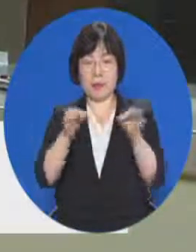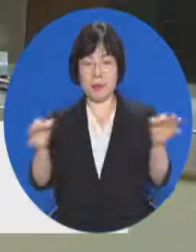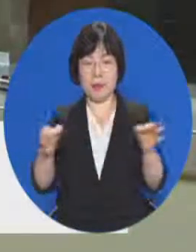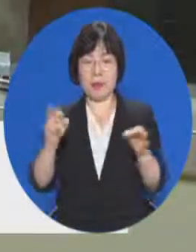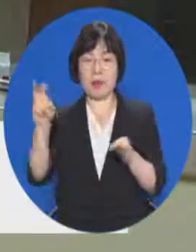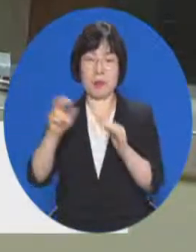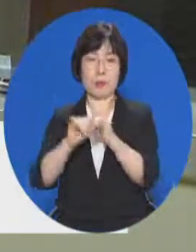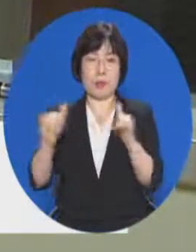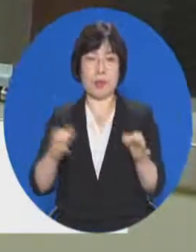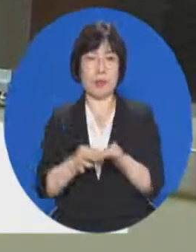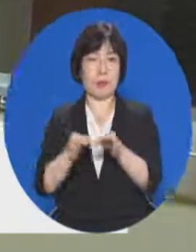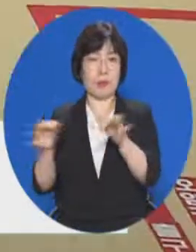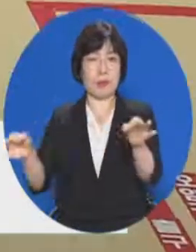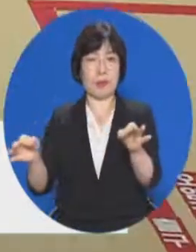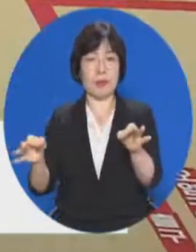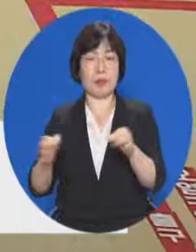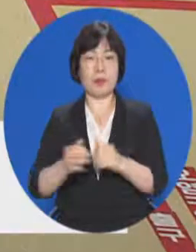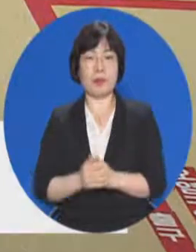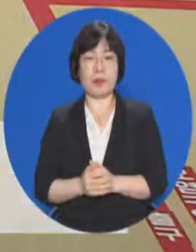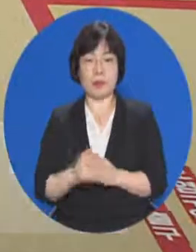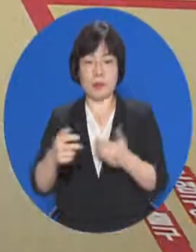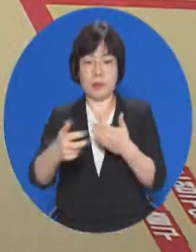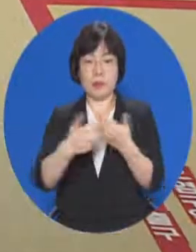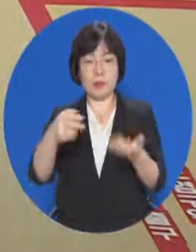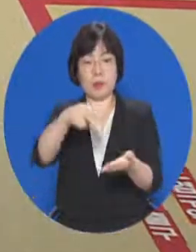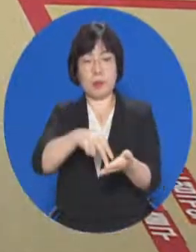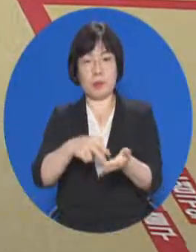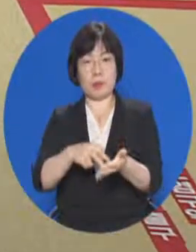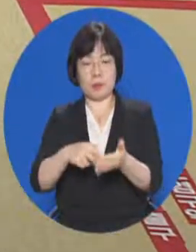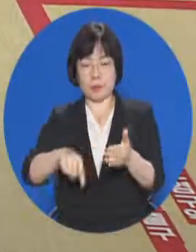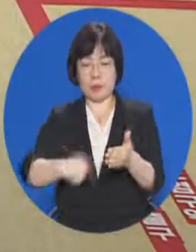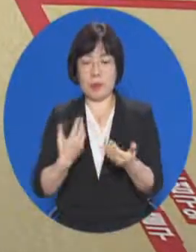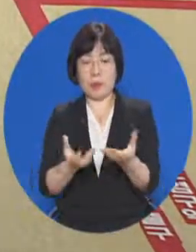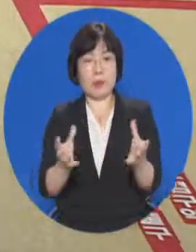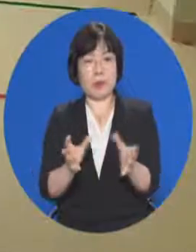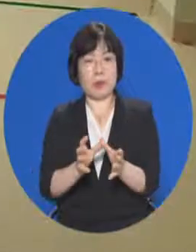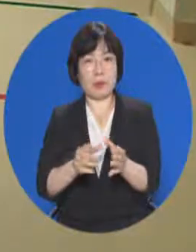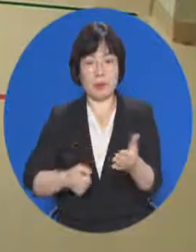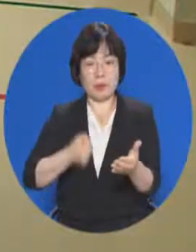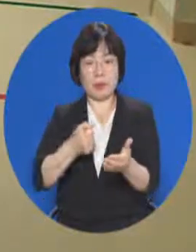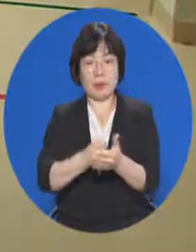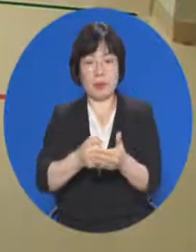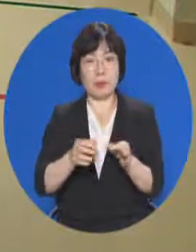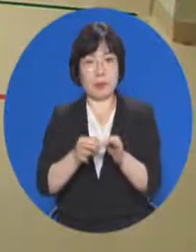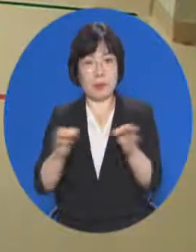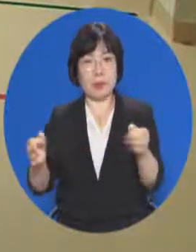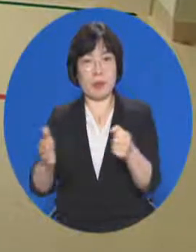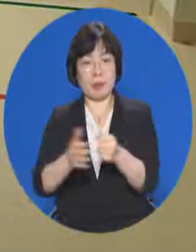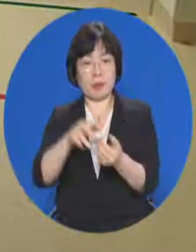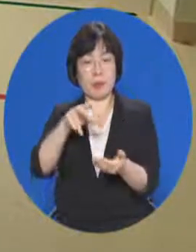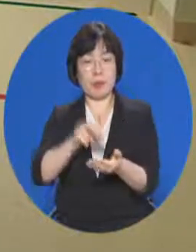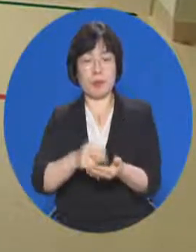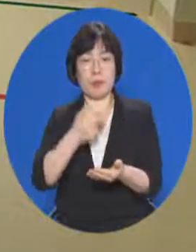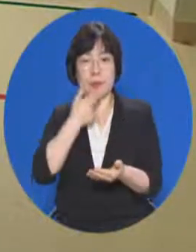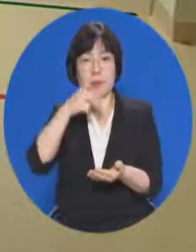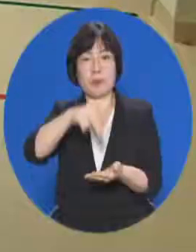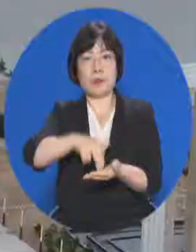의료인력에 지급한다는 겁니다. 병원 측은 해당 부서에서 자발적으로 결정해 진행 과정에 문제는 없다는